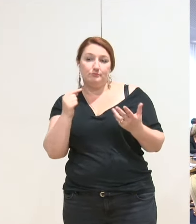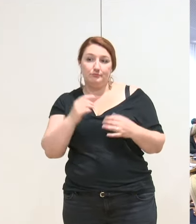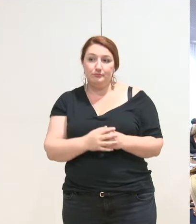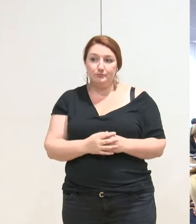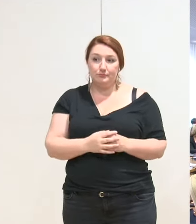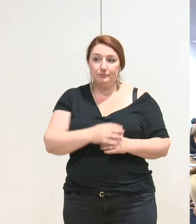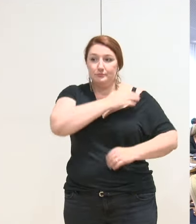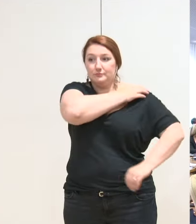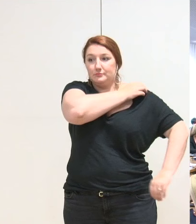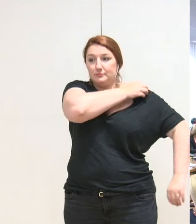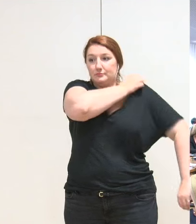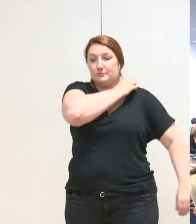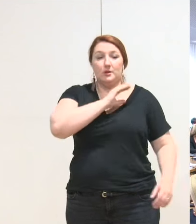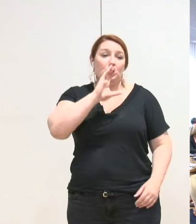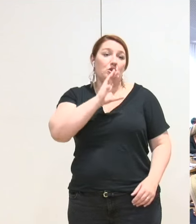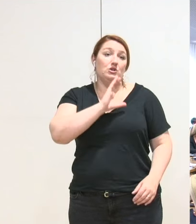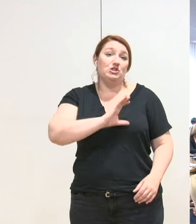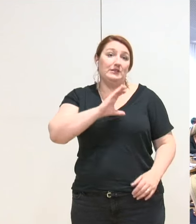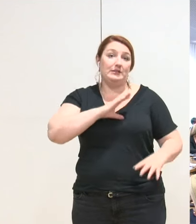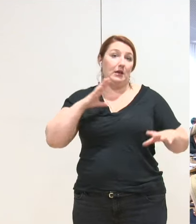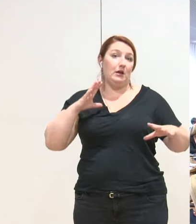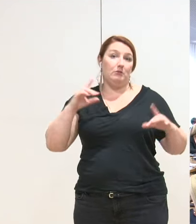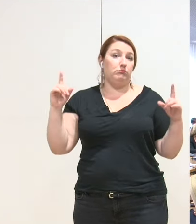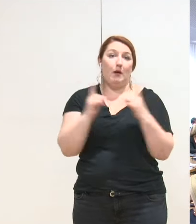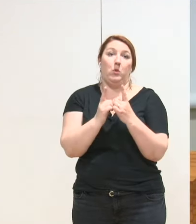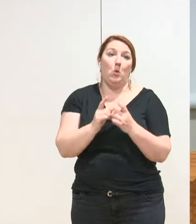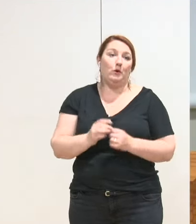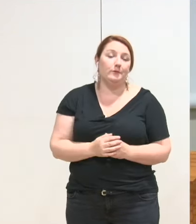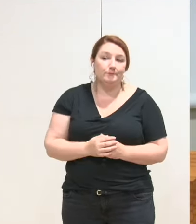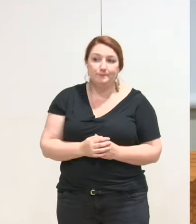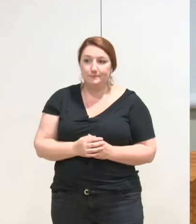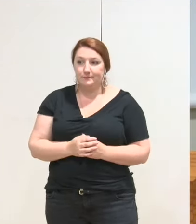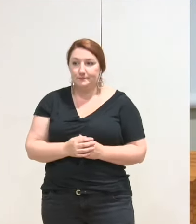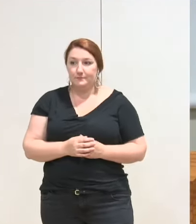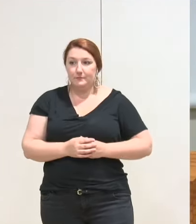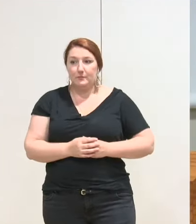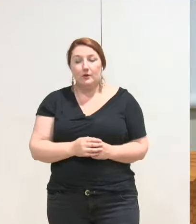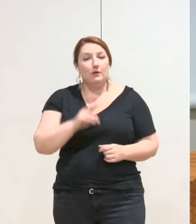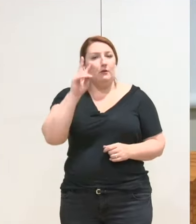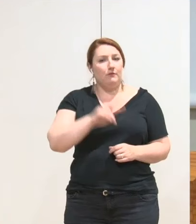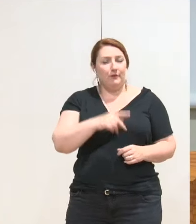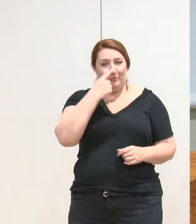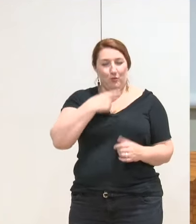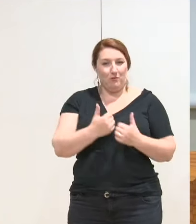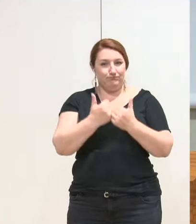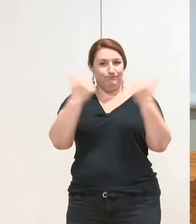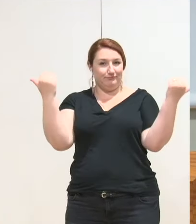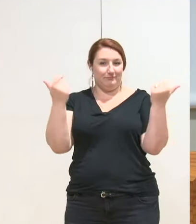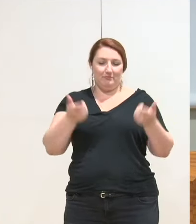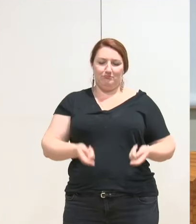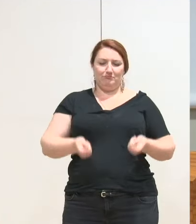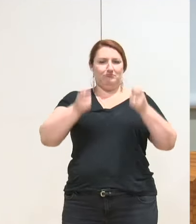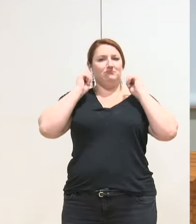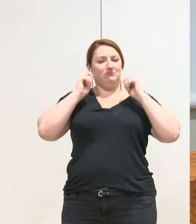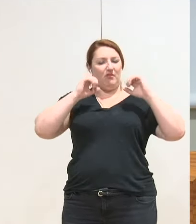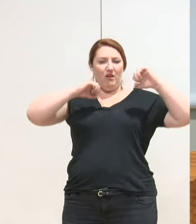je n'espère pas trop longue d'abord je trouve qu'il est paradoxal de nous prêter à la fois tant de pouvoir en particulier en